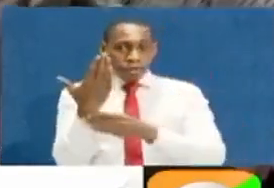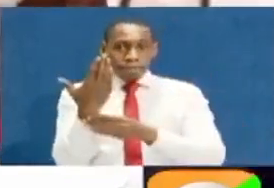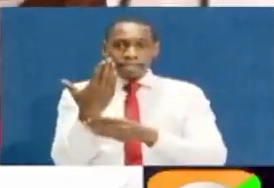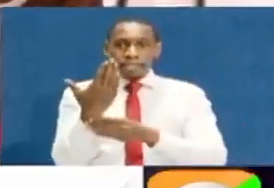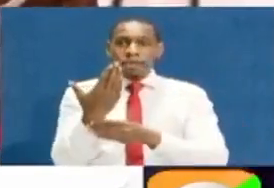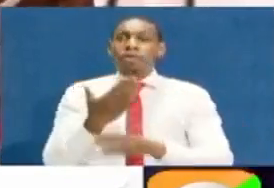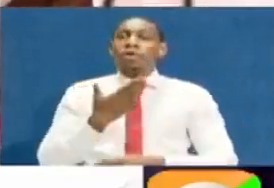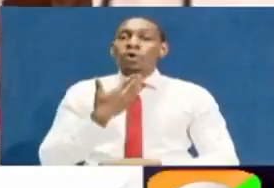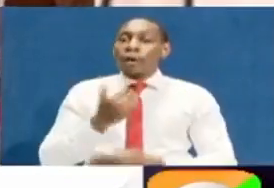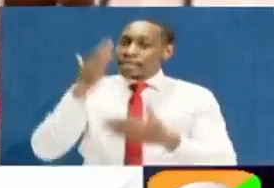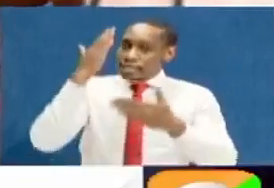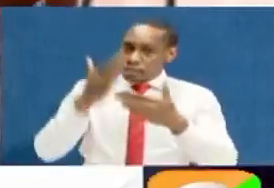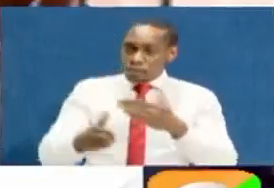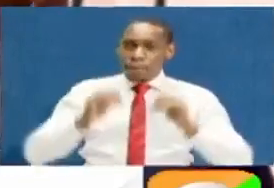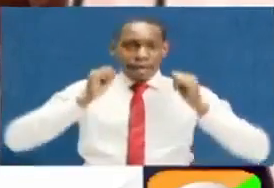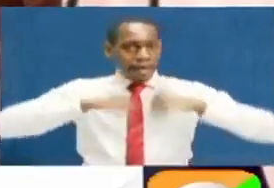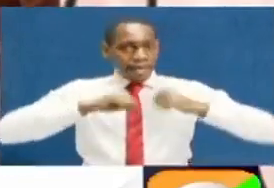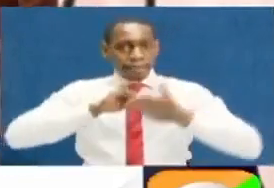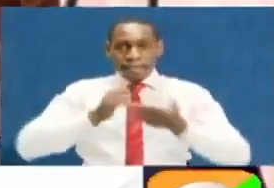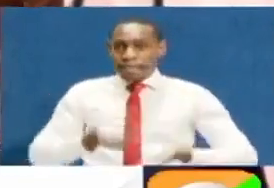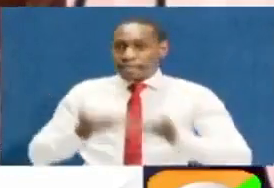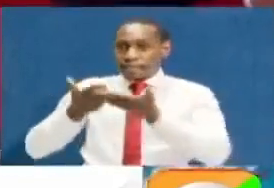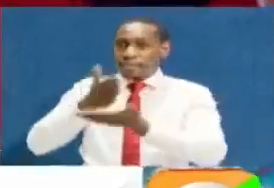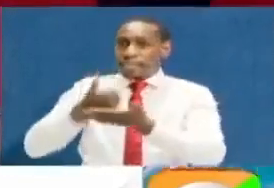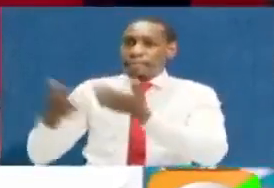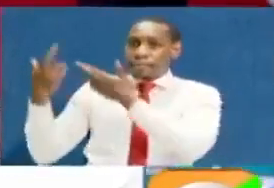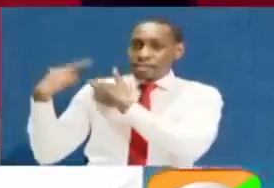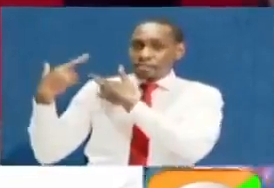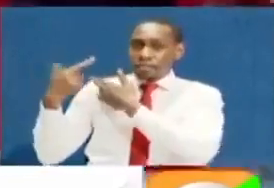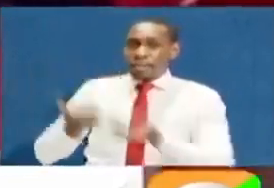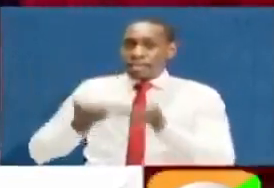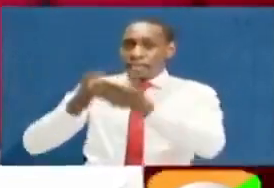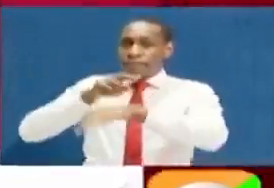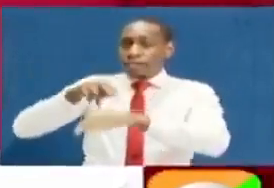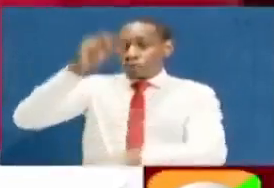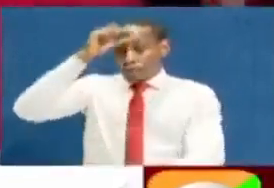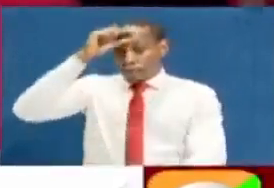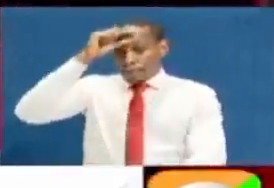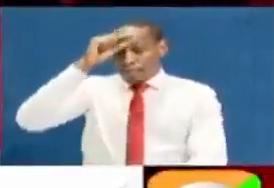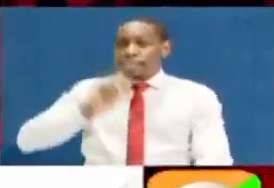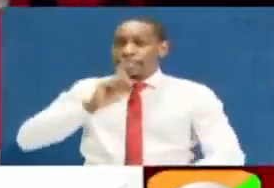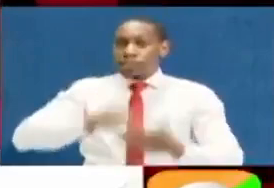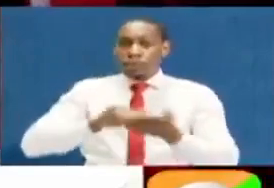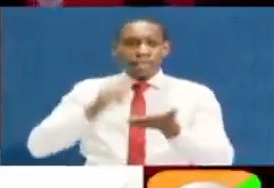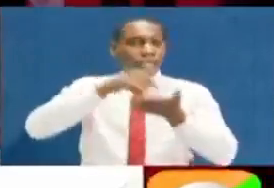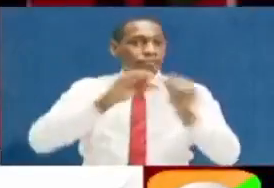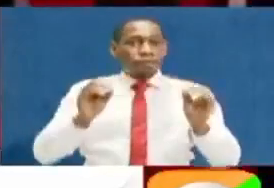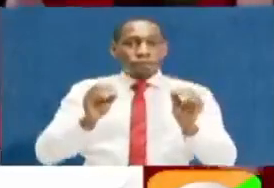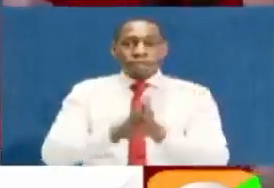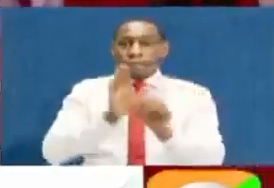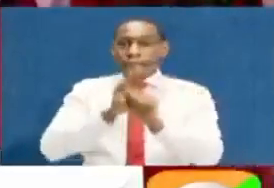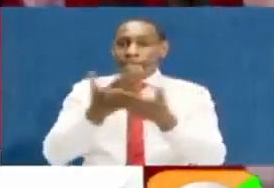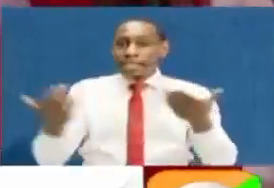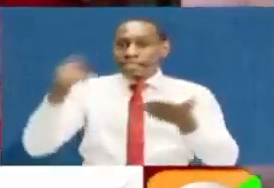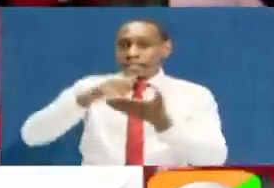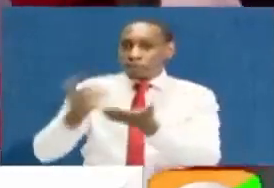hizo ametaka kusitishwa kwa mkataba uliokabidhi baadhi ya majukumu yake kwa serikali ya kitaifa, akidai kutohusishwa na mambo